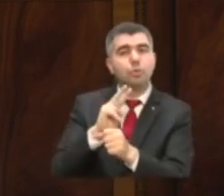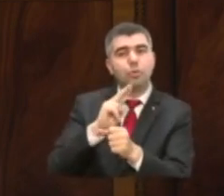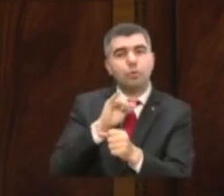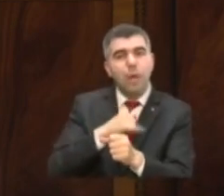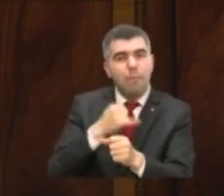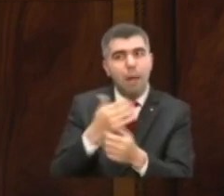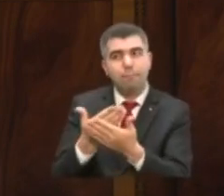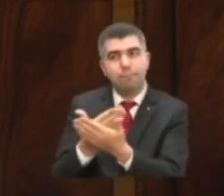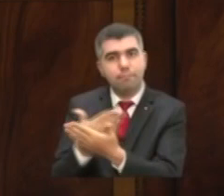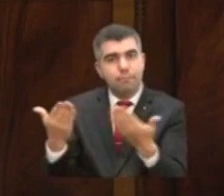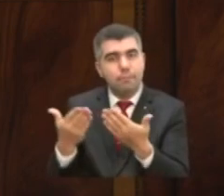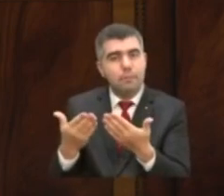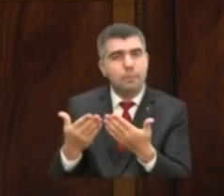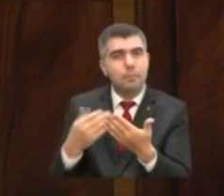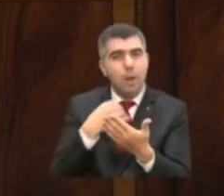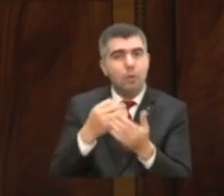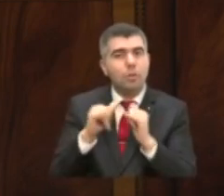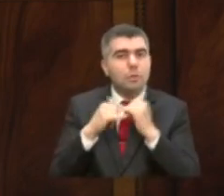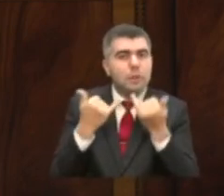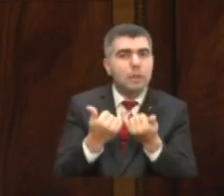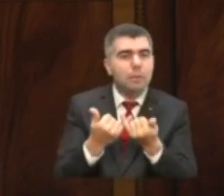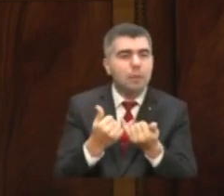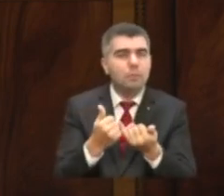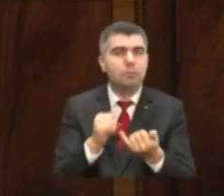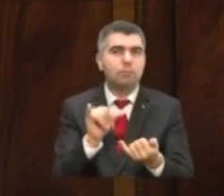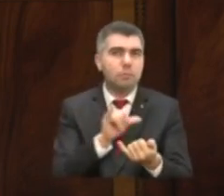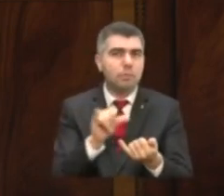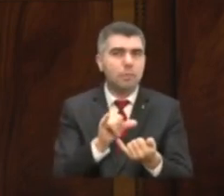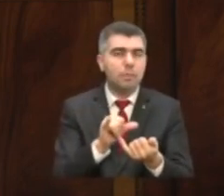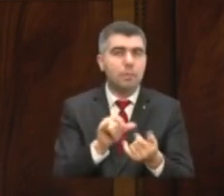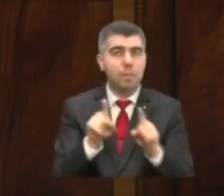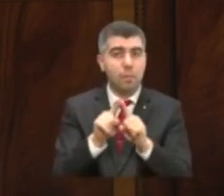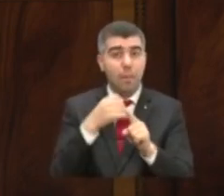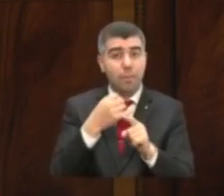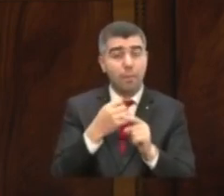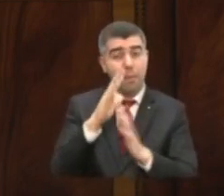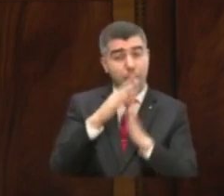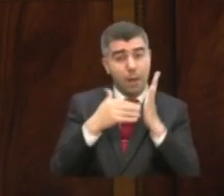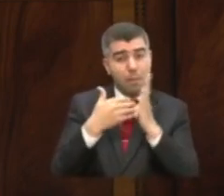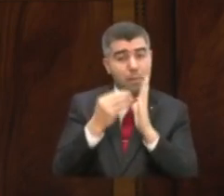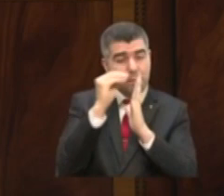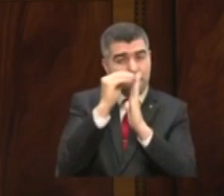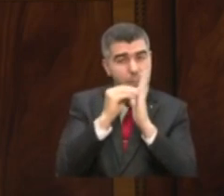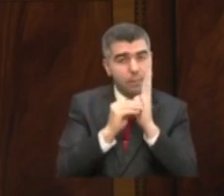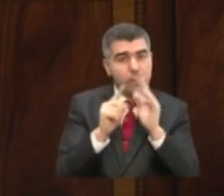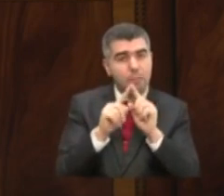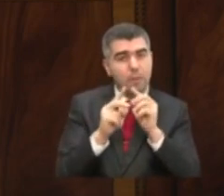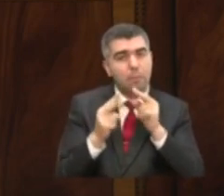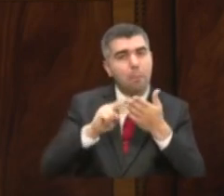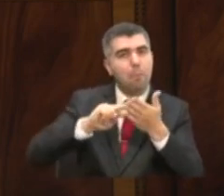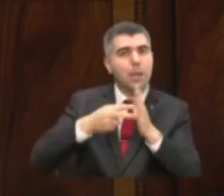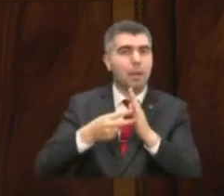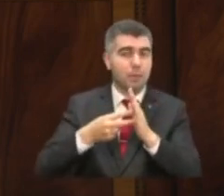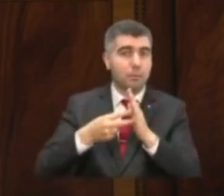كانت سألوا أن هذه المناظرة عمليا تنظيمها يعني أنه المخطط الوطني للتشغيل يجب أن يعاد فيه النظر، أو أنه